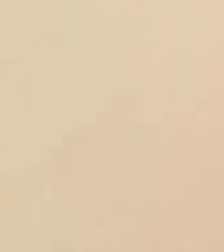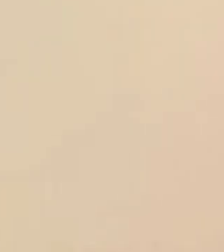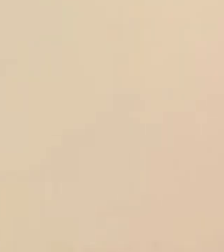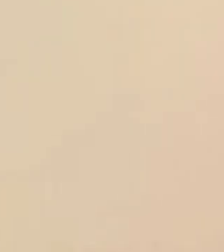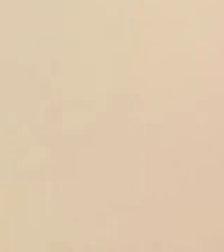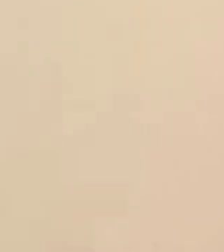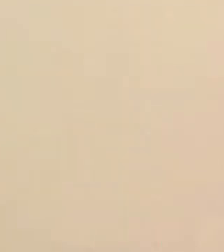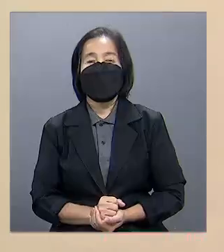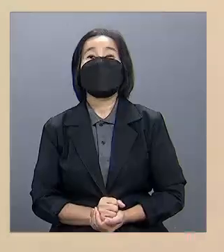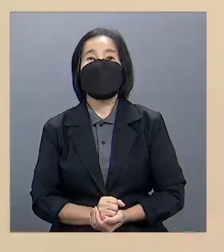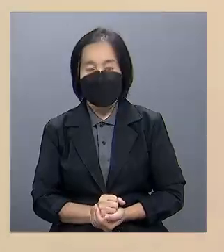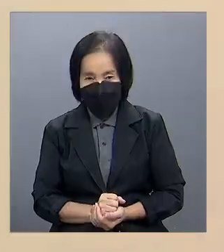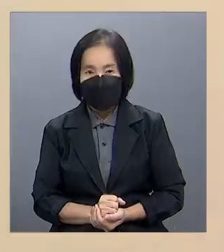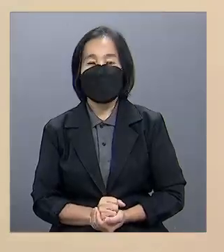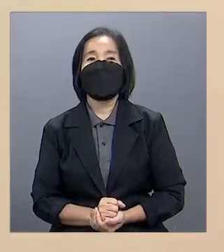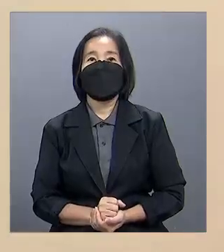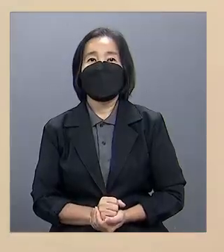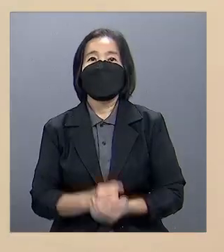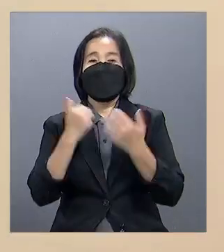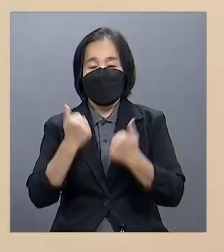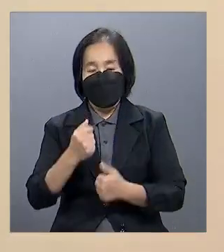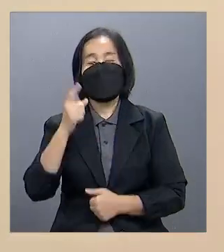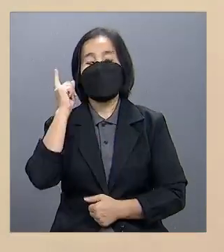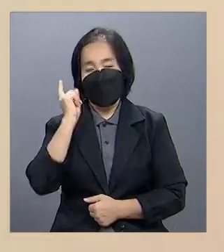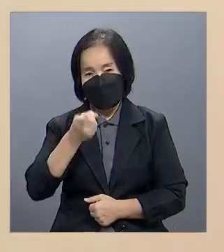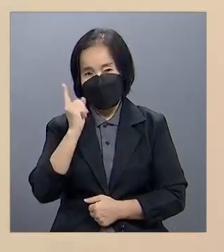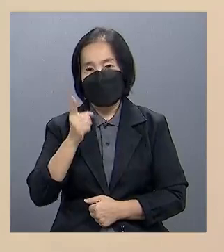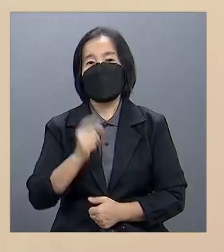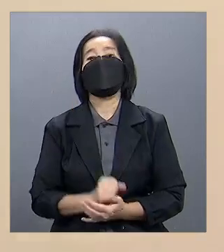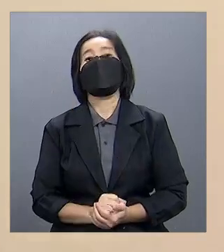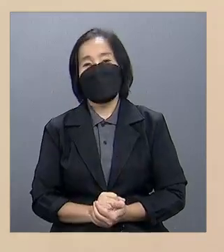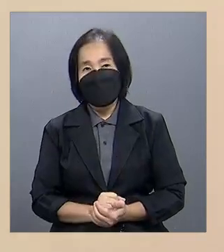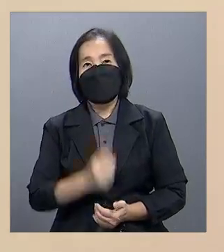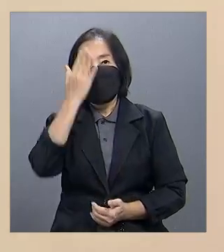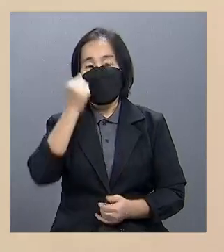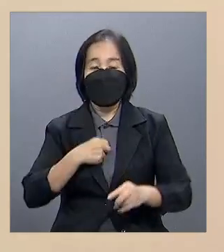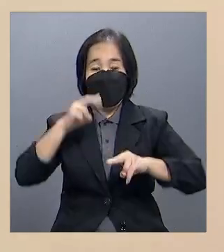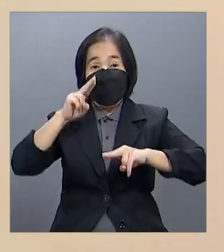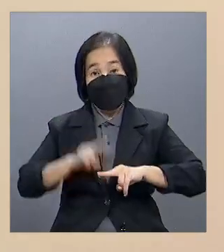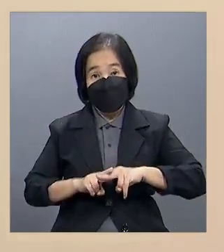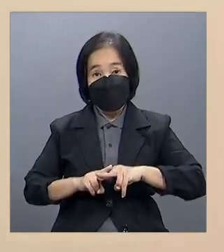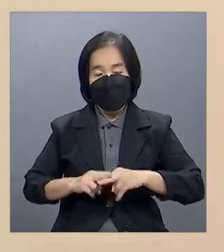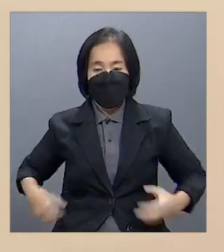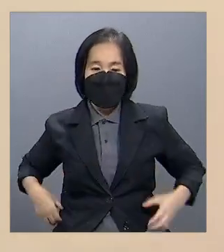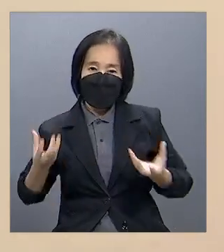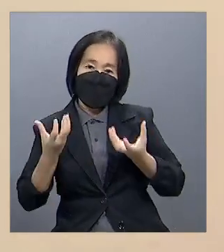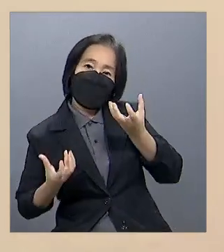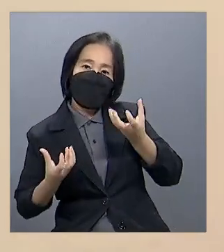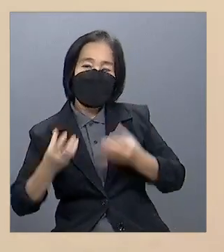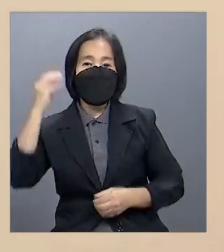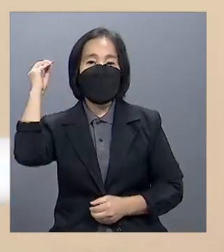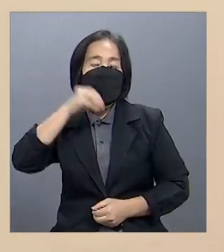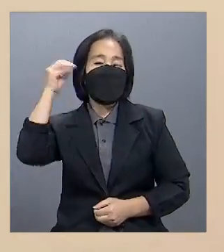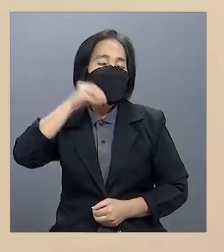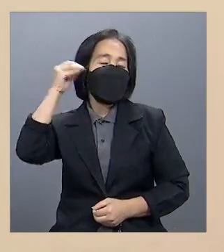ก็อันนี้จะบอกว่าเรื่องนี้คือจริงนะคะก็ในกรณีที่เรานั่งทับข้างเดียวซ้ำๆต่อเนื่องกันเป็นเวลานานเนี่ยจะทำให้ระดับก